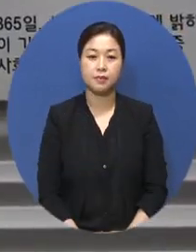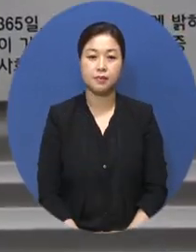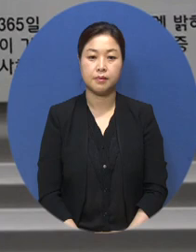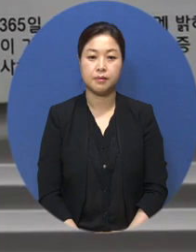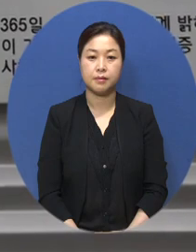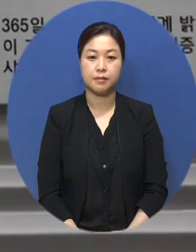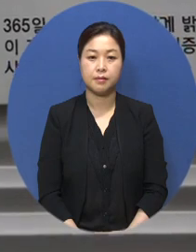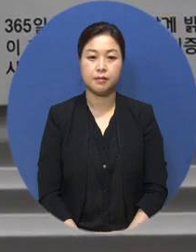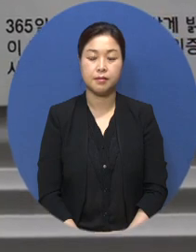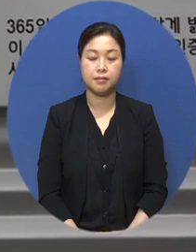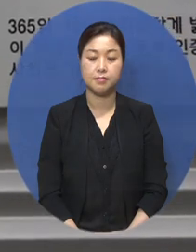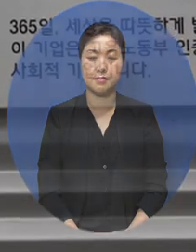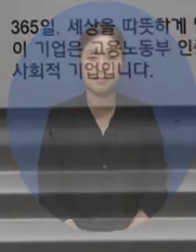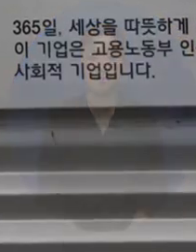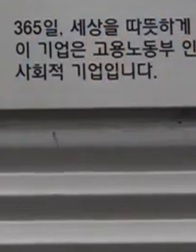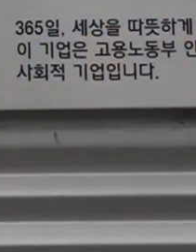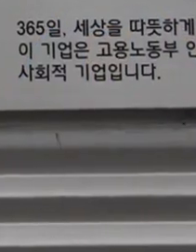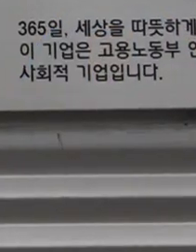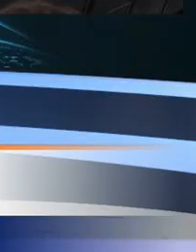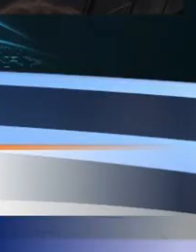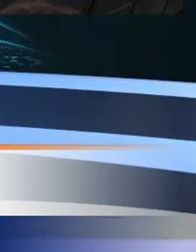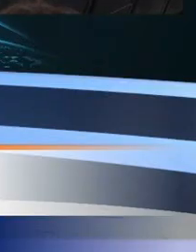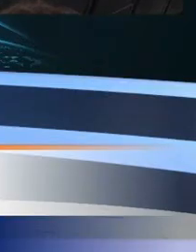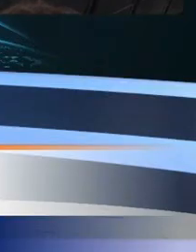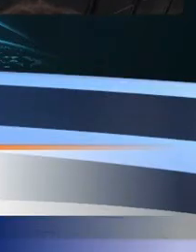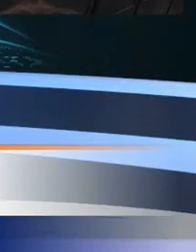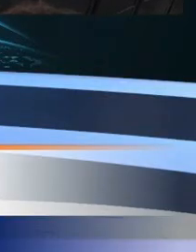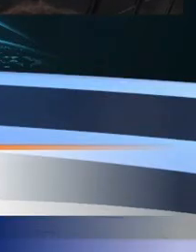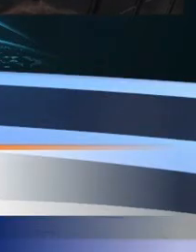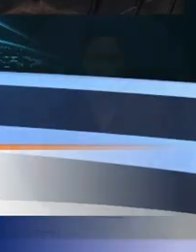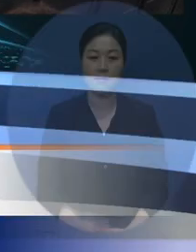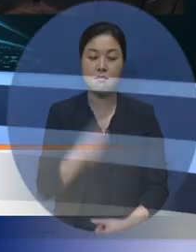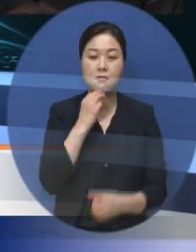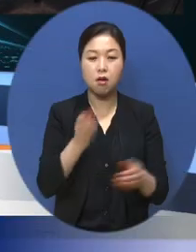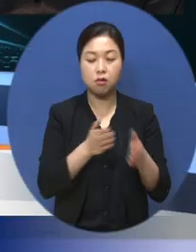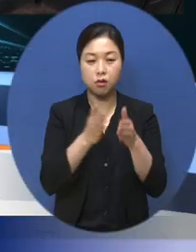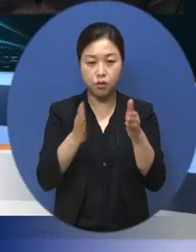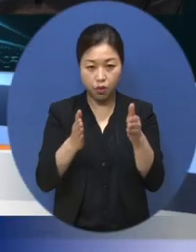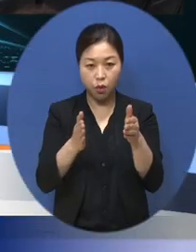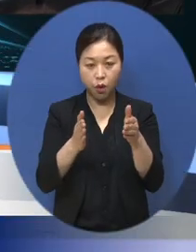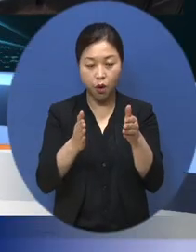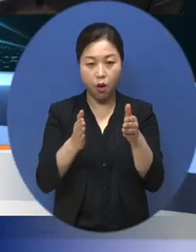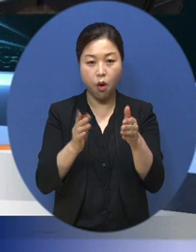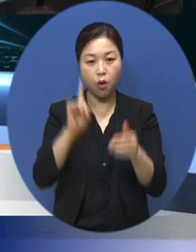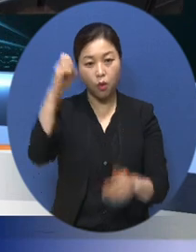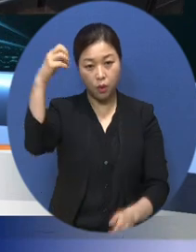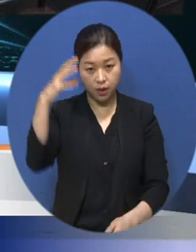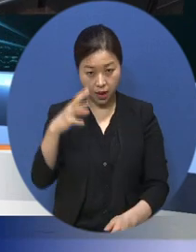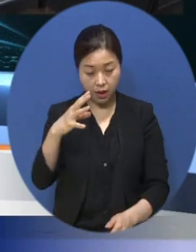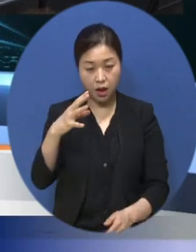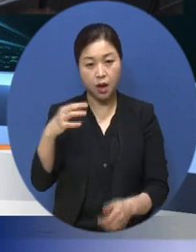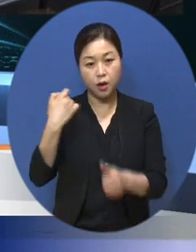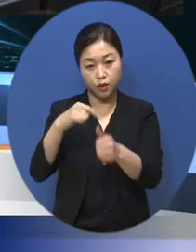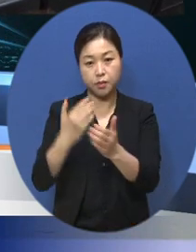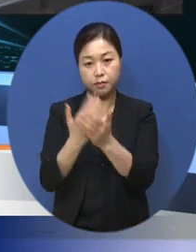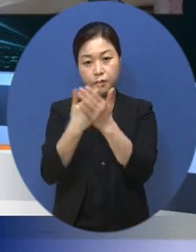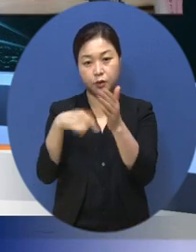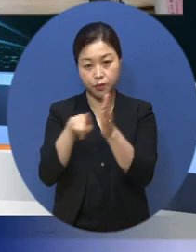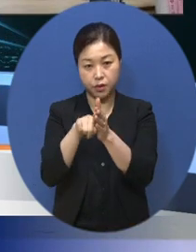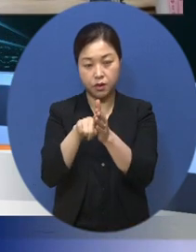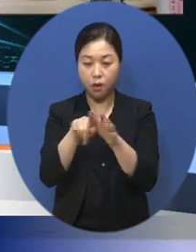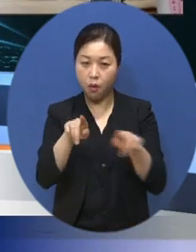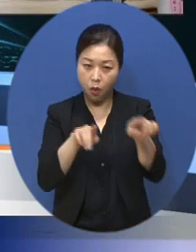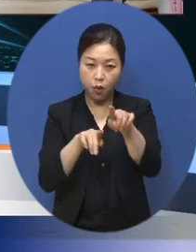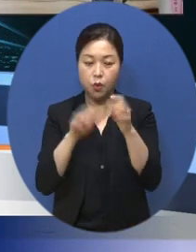복지TV 경기방송 정운선입니다. 경기도 고양시의 교육 발전을 위해 앞장서서 노력할